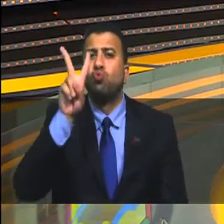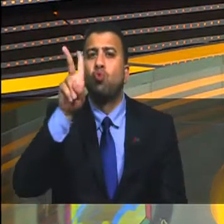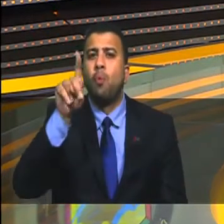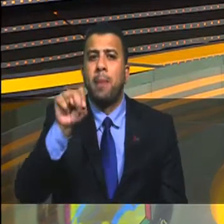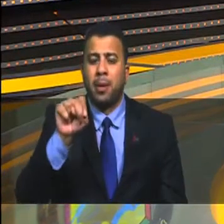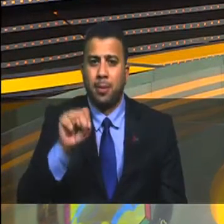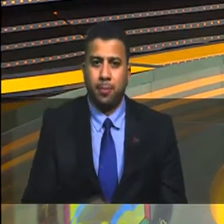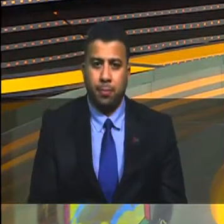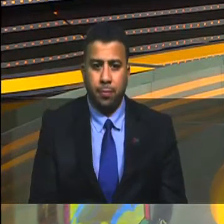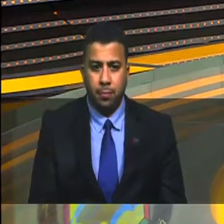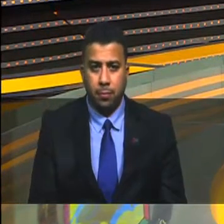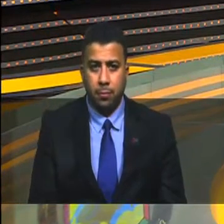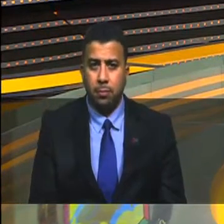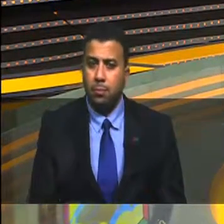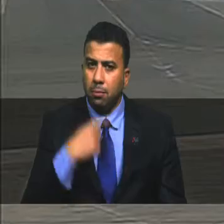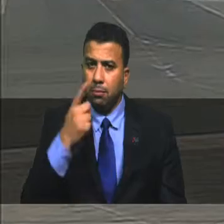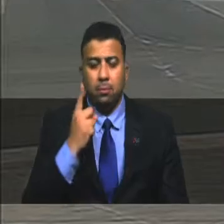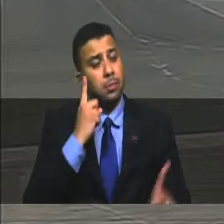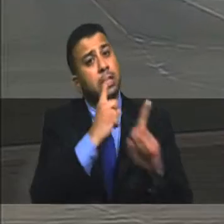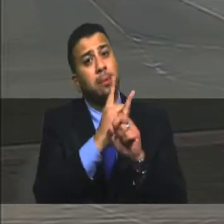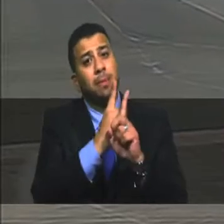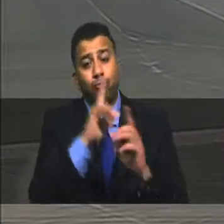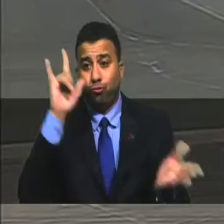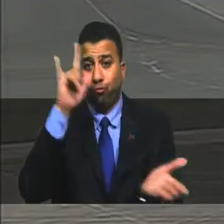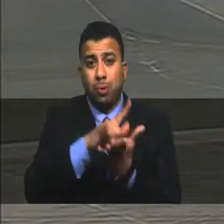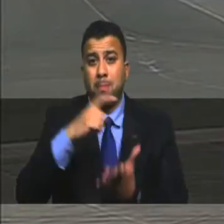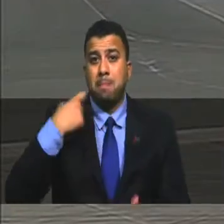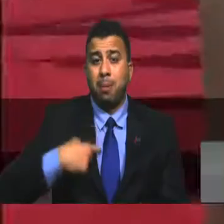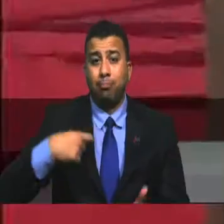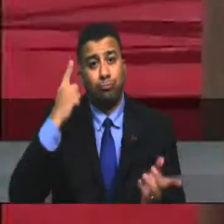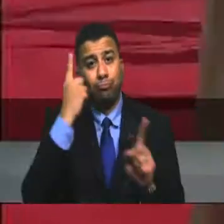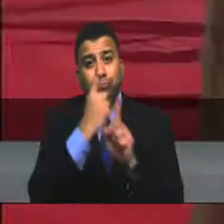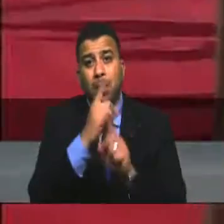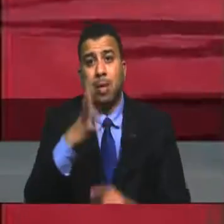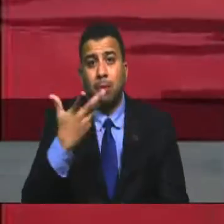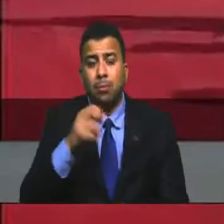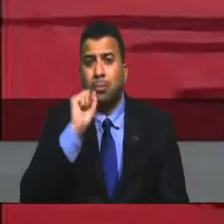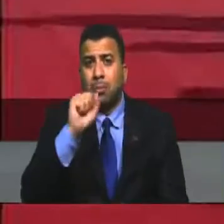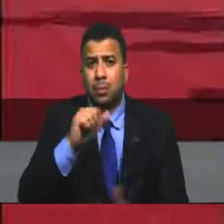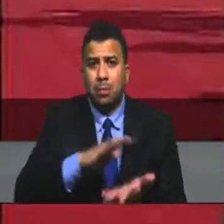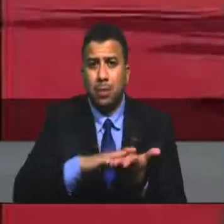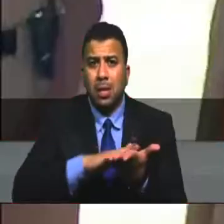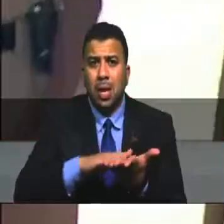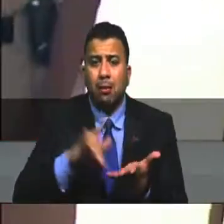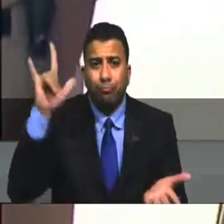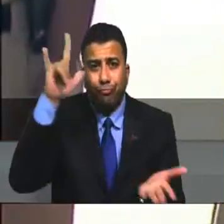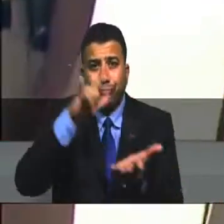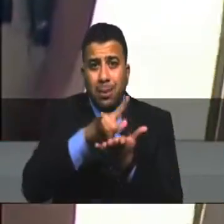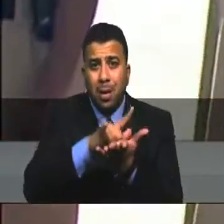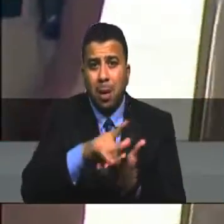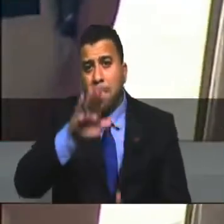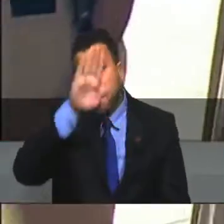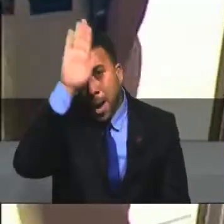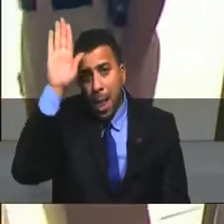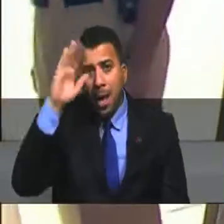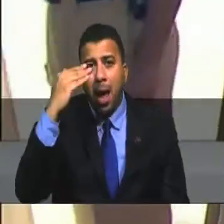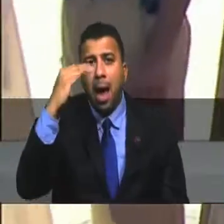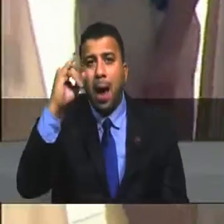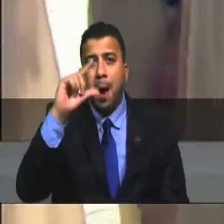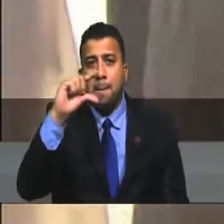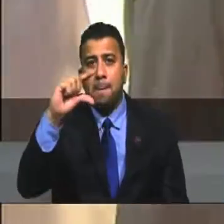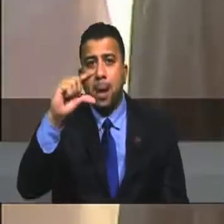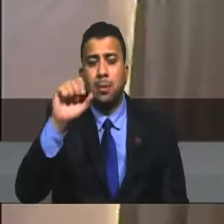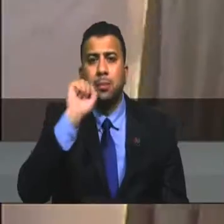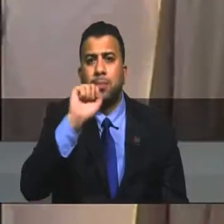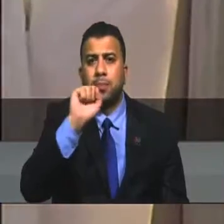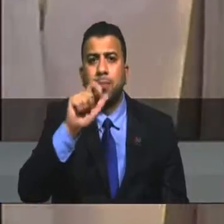وتستمر يومين. وكان في استقبال سموه على أرض قاعدة صخير الجوية الملك حمد بن عيسى آل